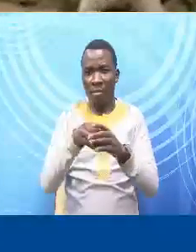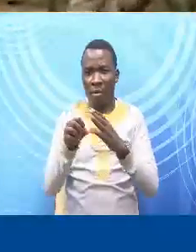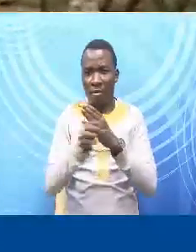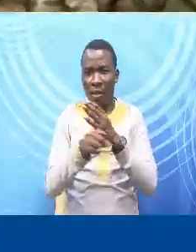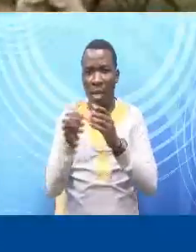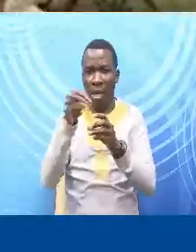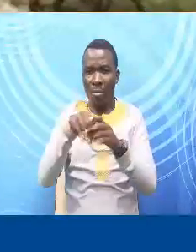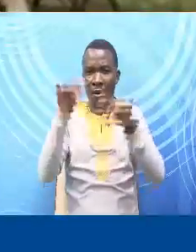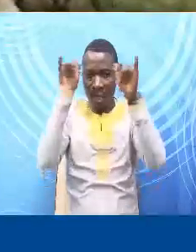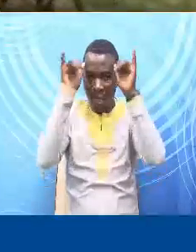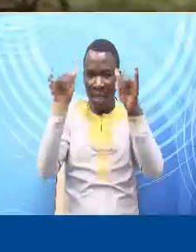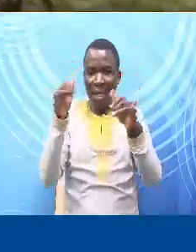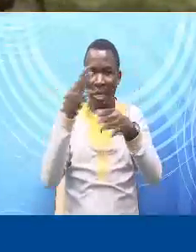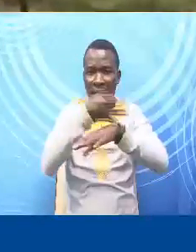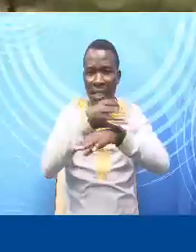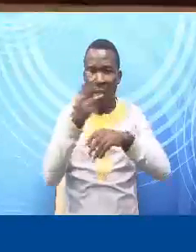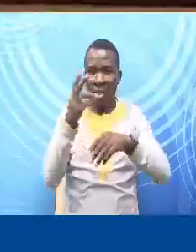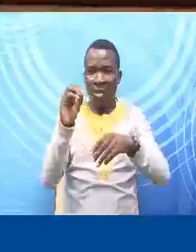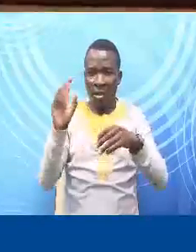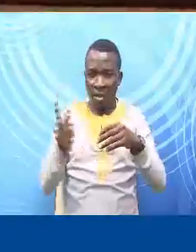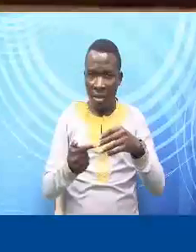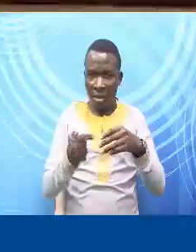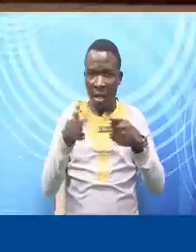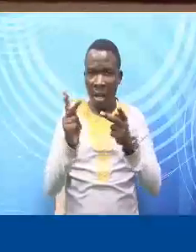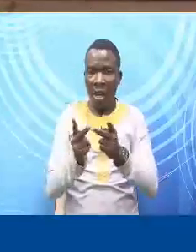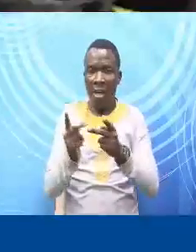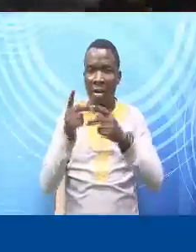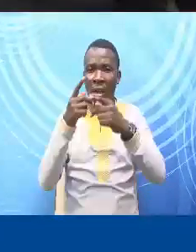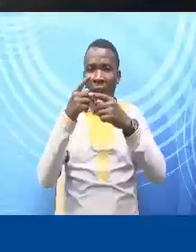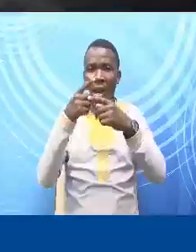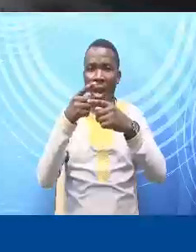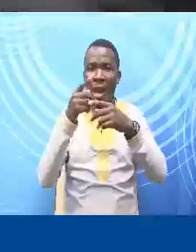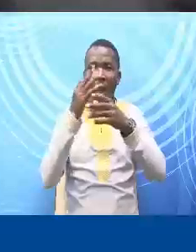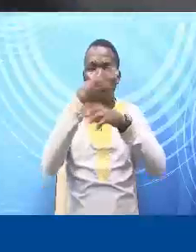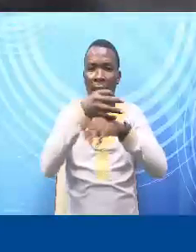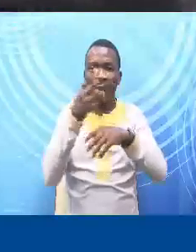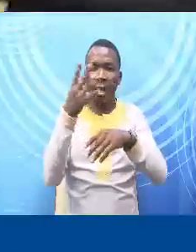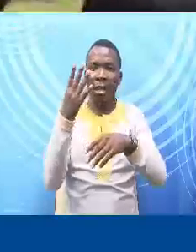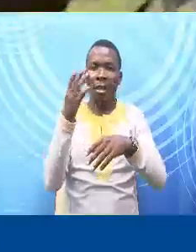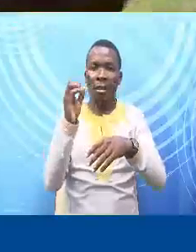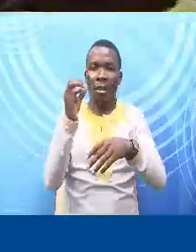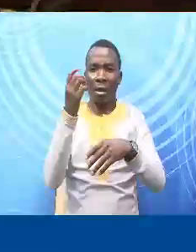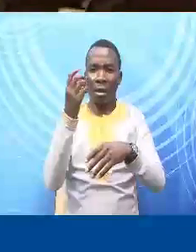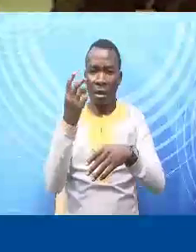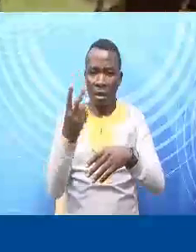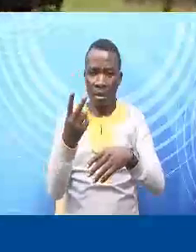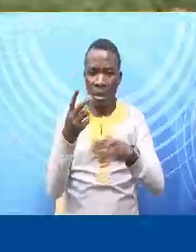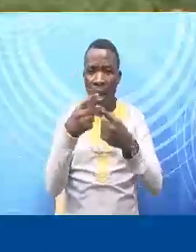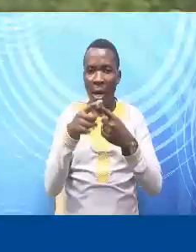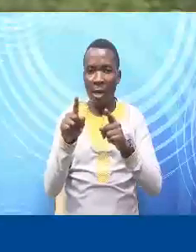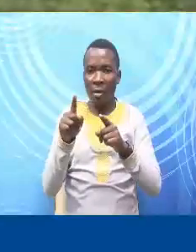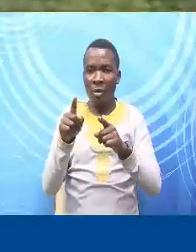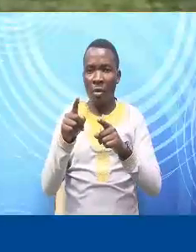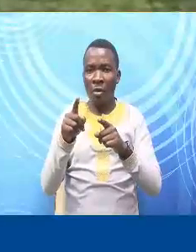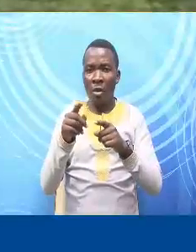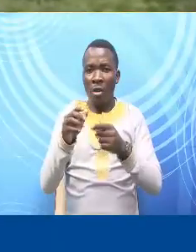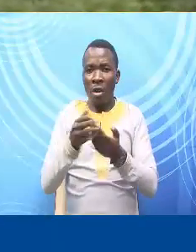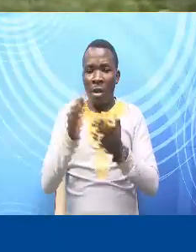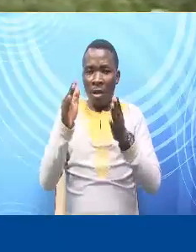zisaga 20,200 mu nzuru zigera ku 1,502 aho izi nka ngo zitanga umukamo uhagije ababorozi bakavuga ko bagemura umukamo uri hagati ya